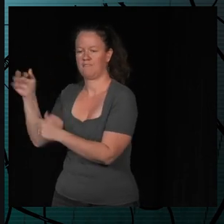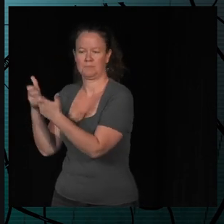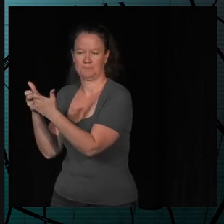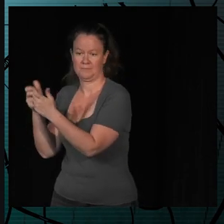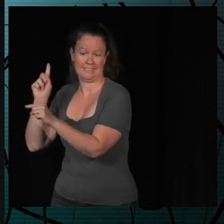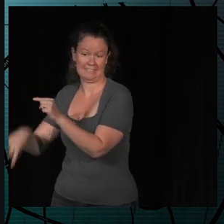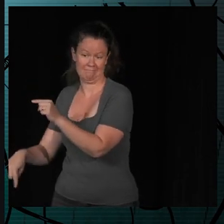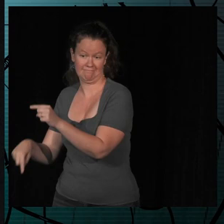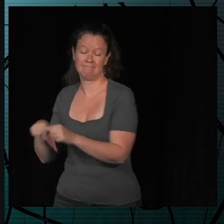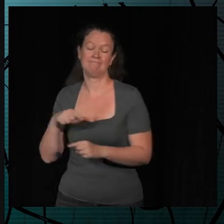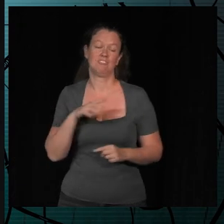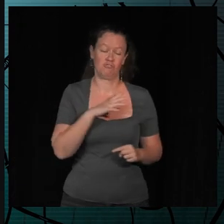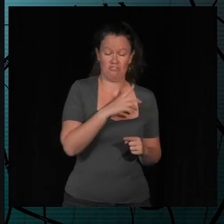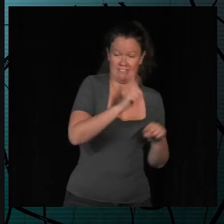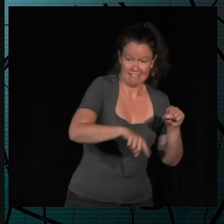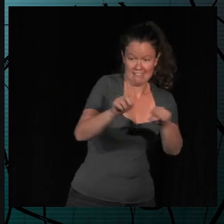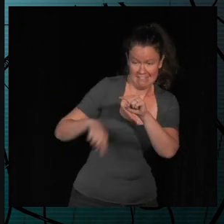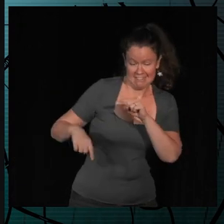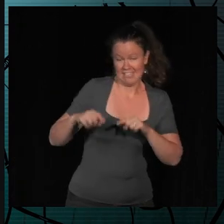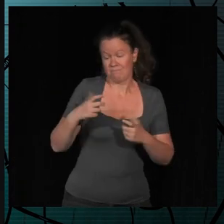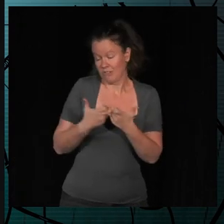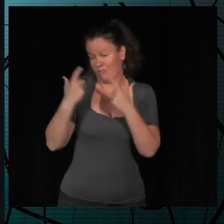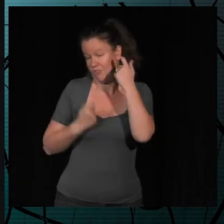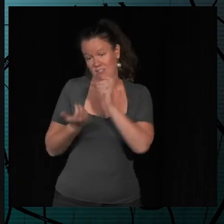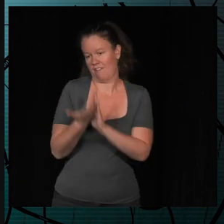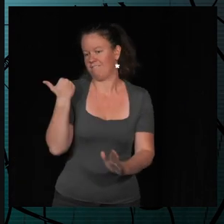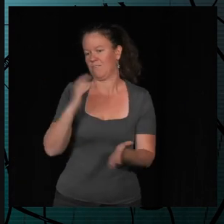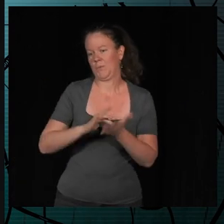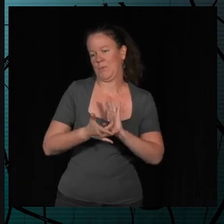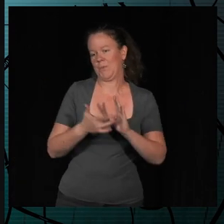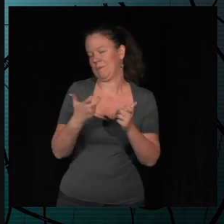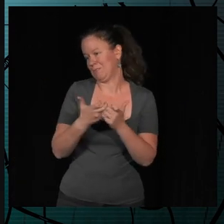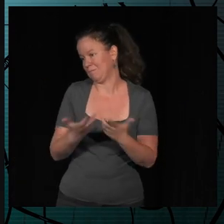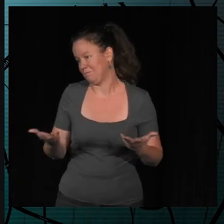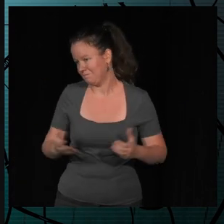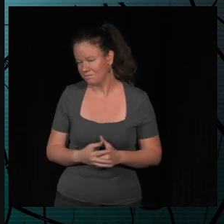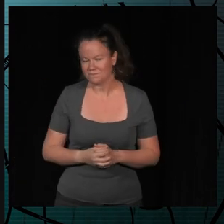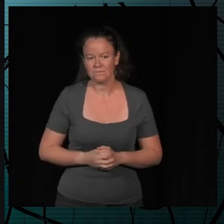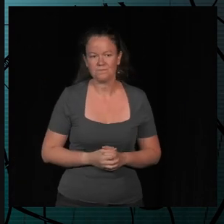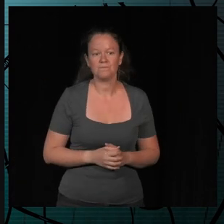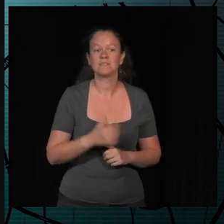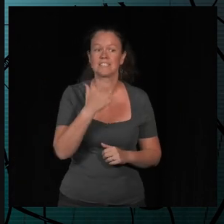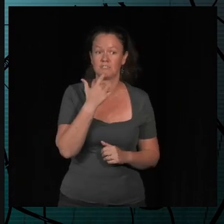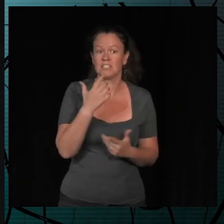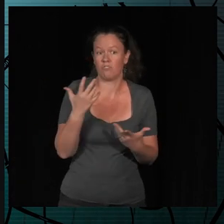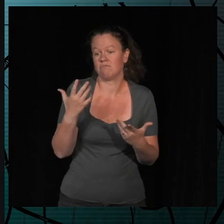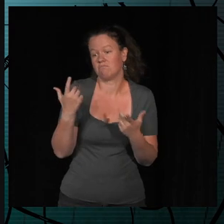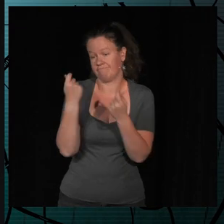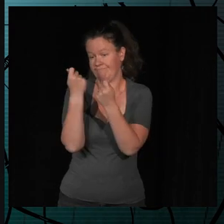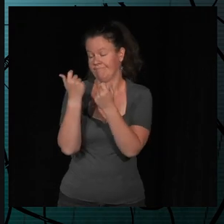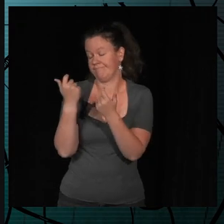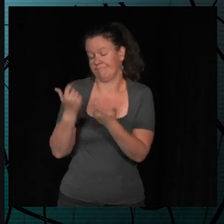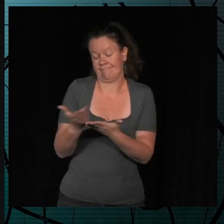moduler ce point-là et que c'est pas rose et que effectivement euh l'industrie cherche pour beaucoup de jeux à faire deargent surtout sur les jeux